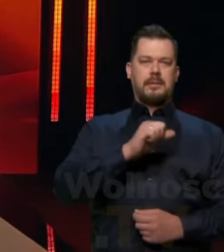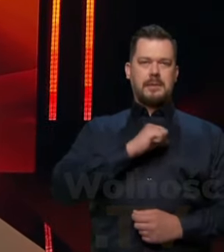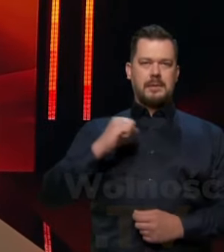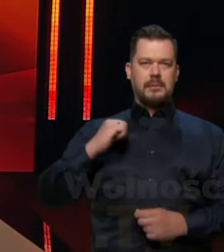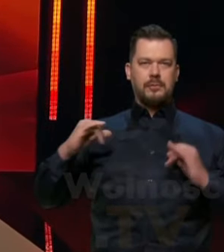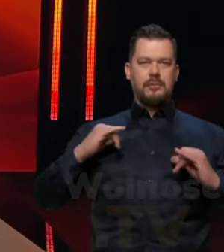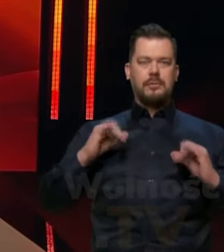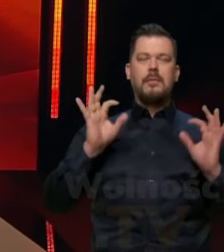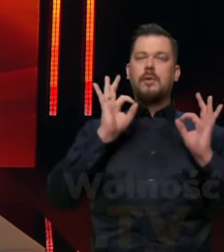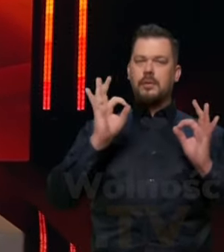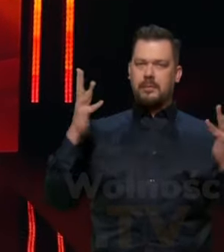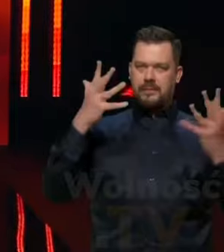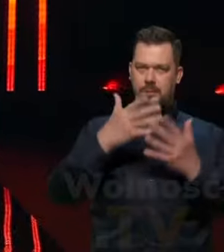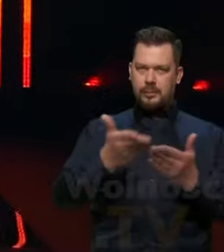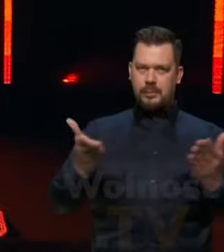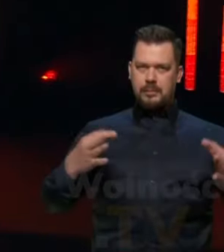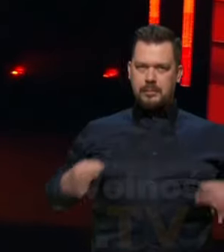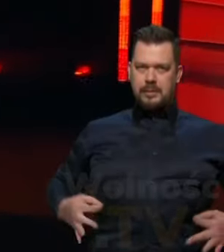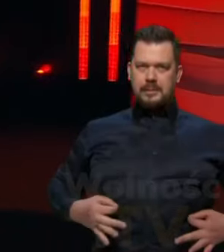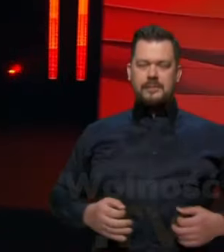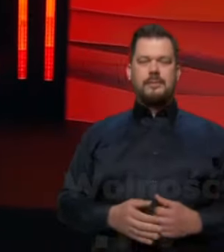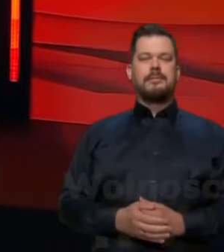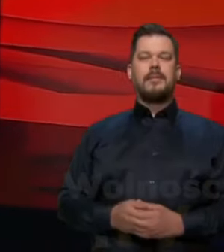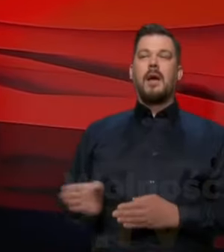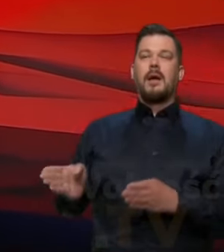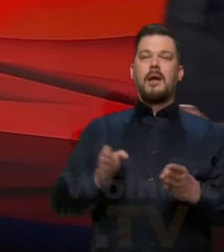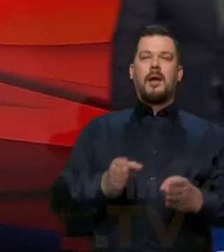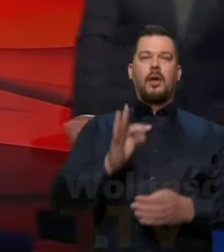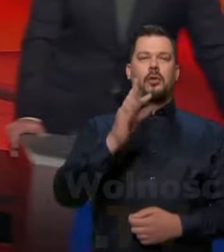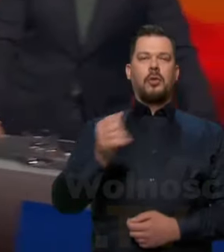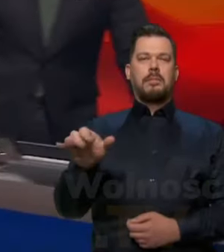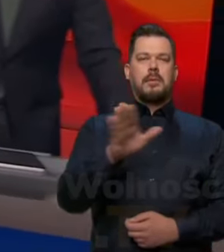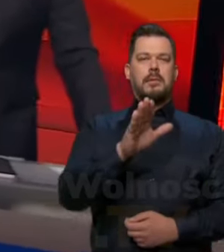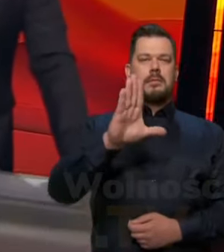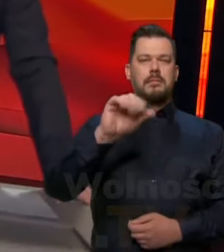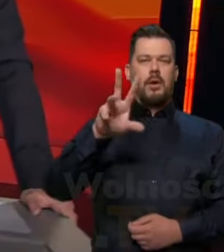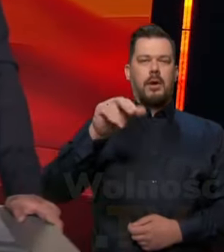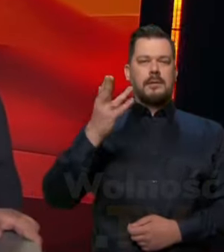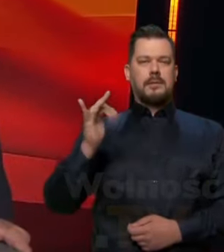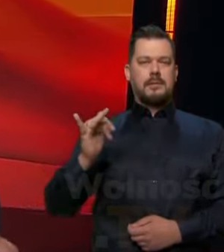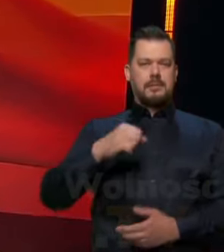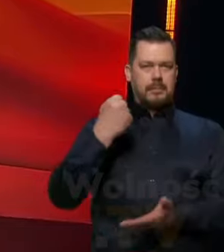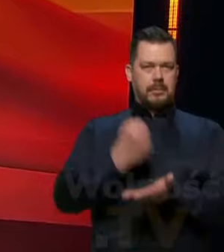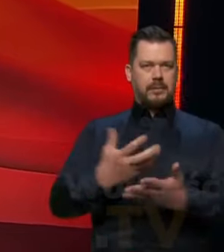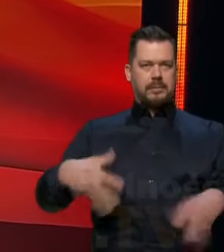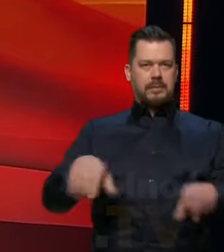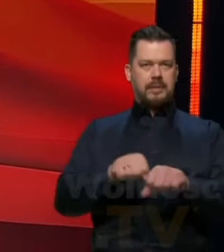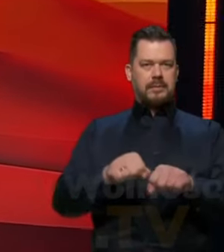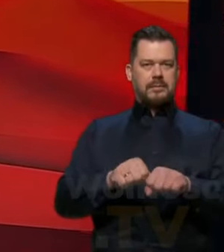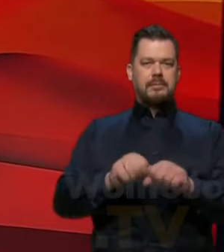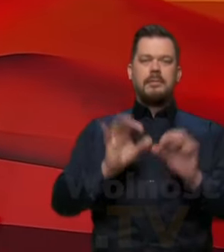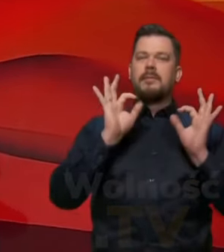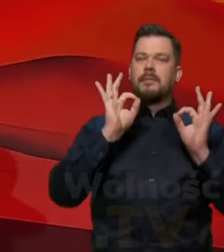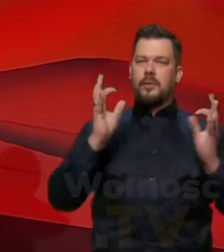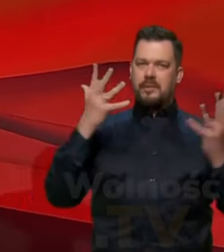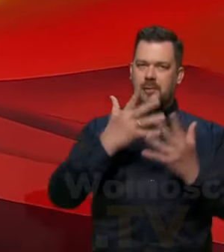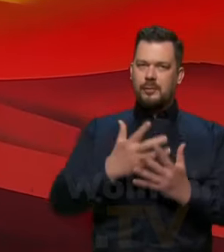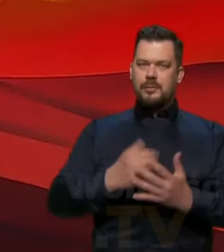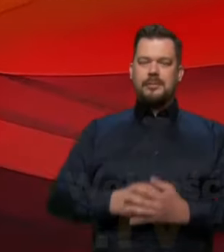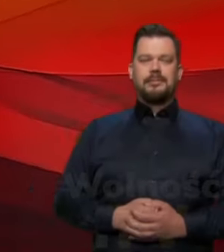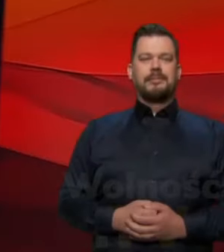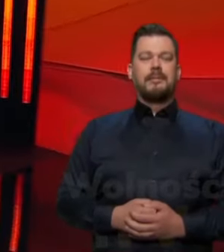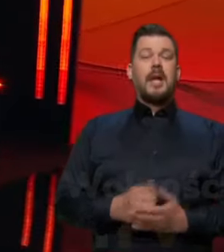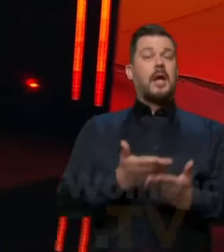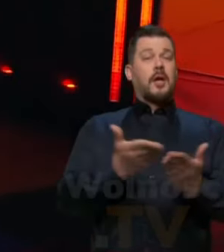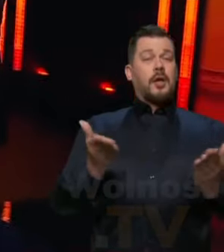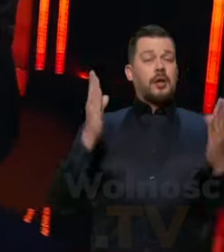Samorządowcy. Dobry wieczór państwu. Oraz pan Tobiasz Bochański, Komitet Wyborczy Prawo i Sprawiedliwość. Dobry wieczór. Szanowni